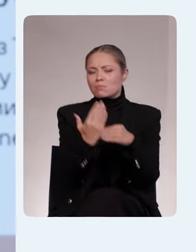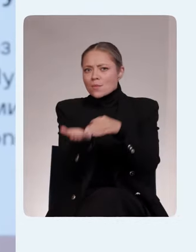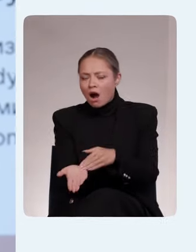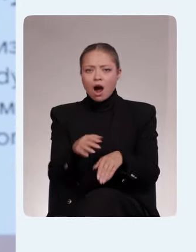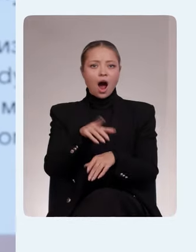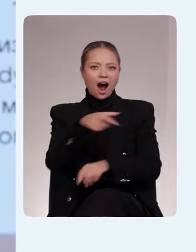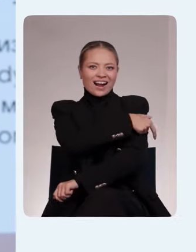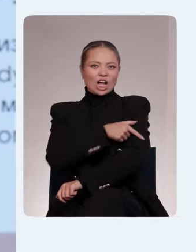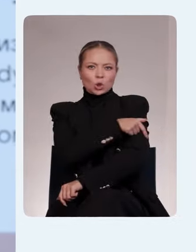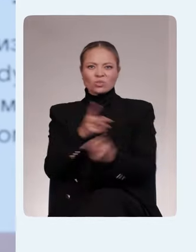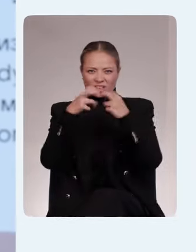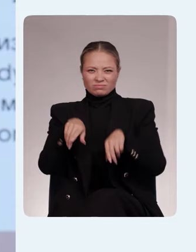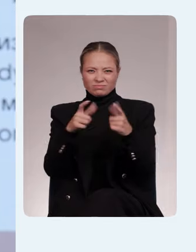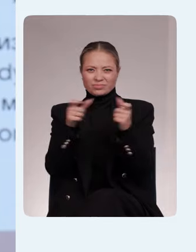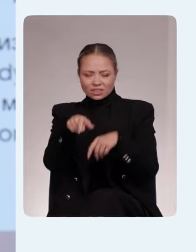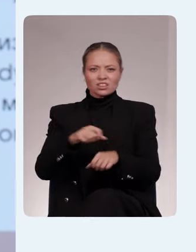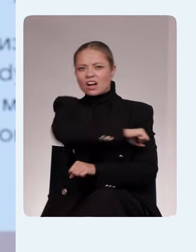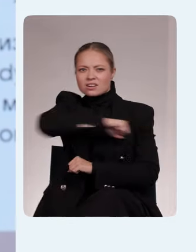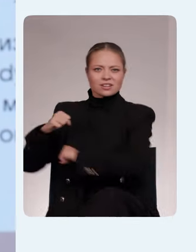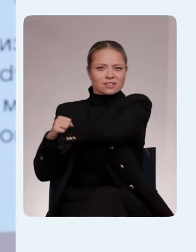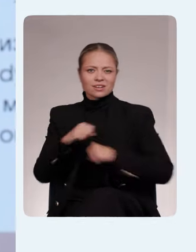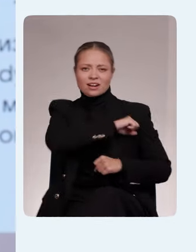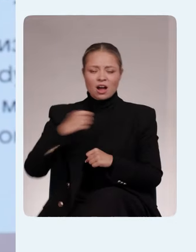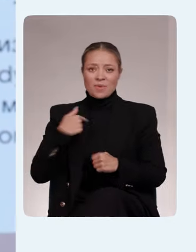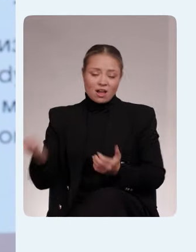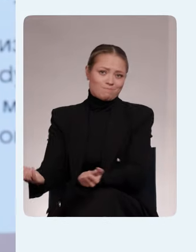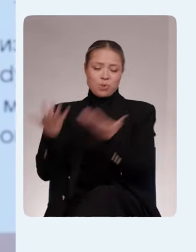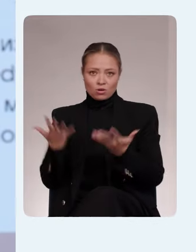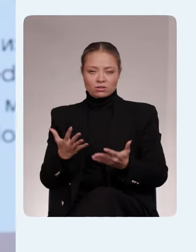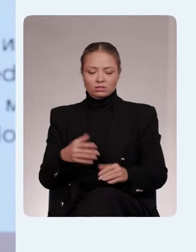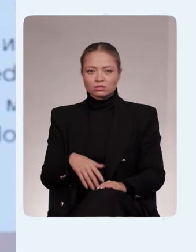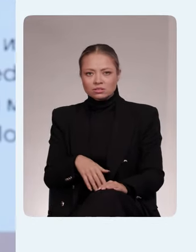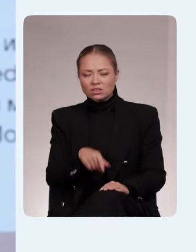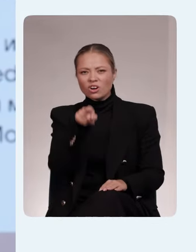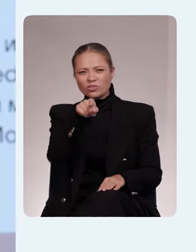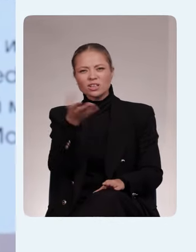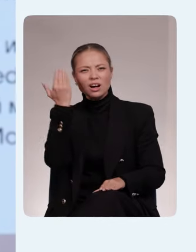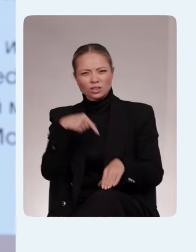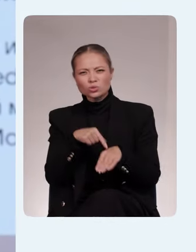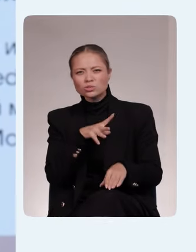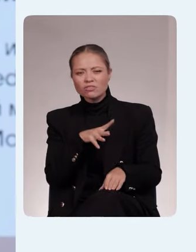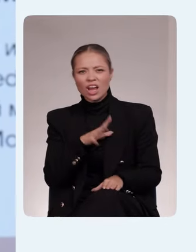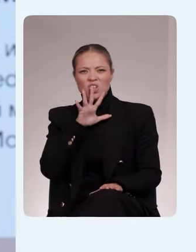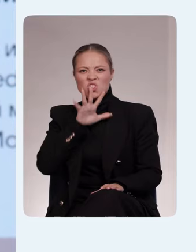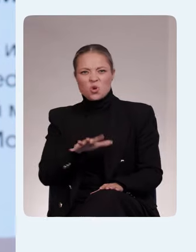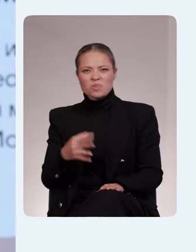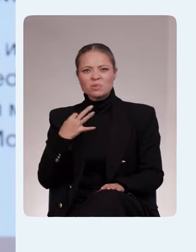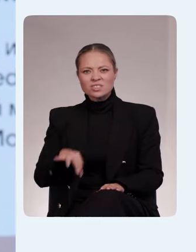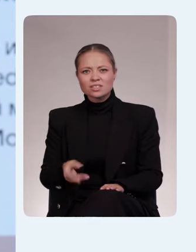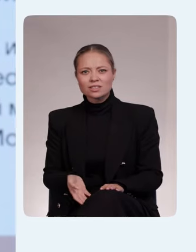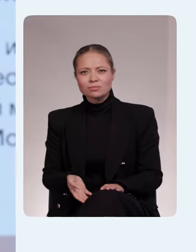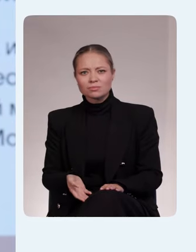расталкивать людей. Толкнула меня. Вот вы когда-нибудь себя чувствовали нелюбимым сыном?